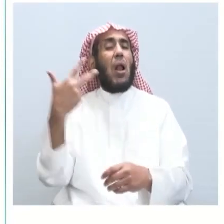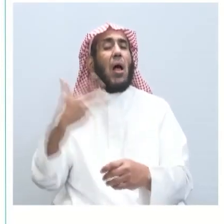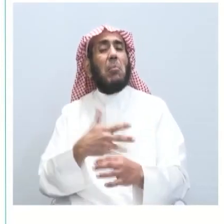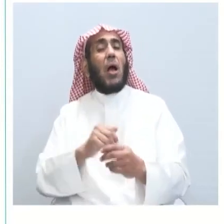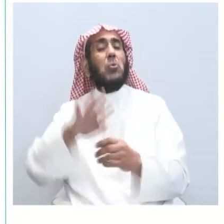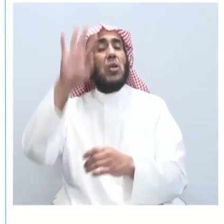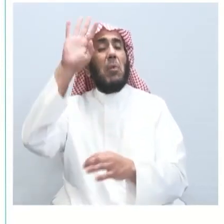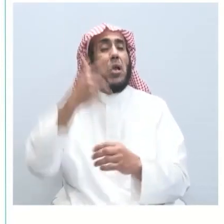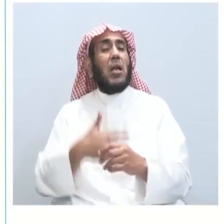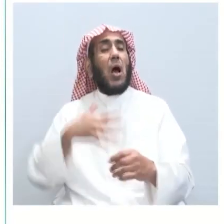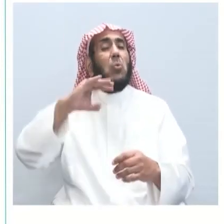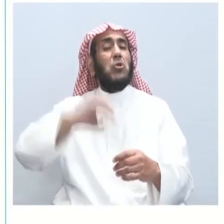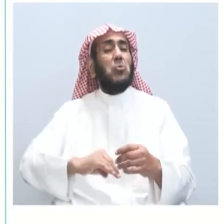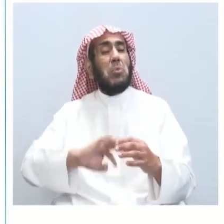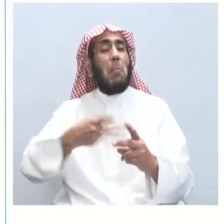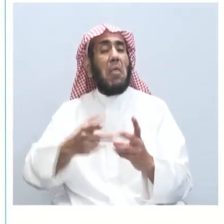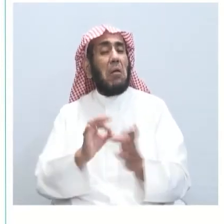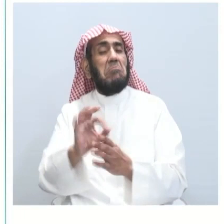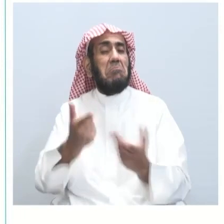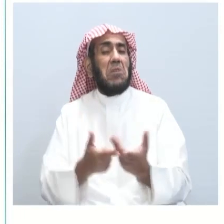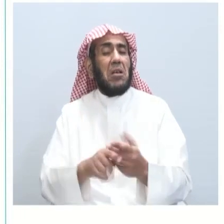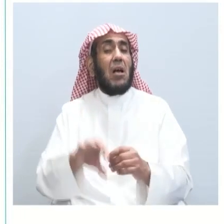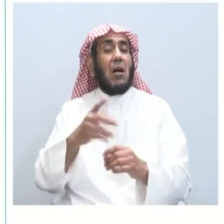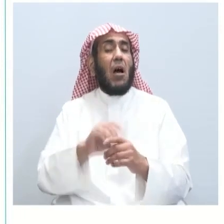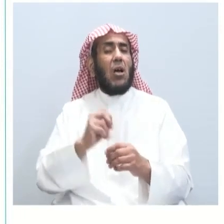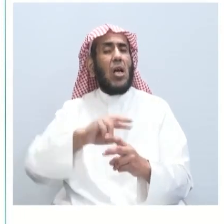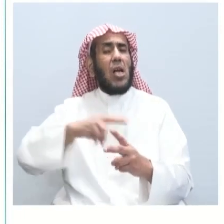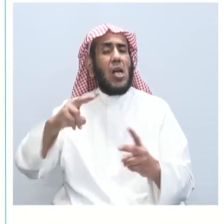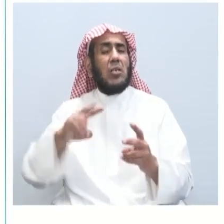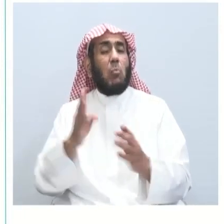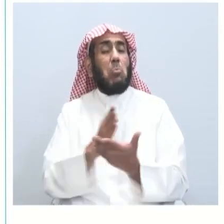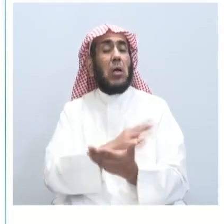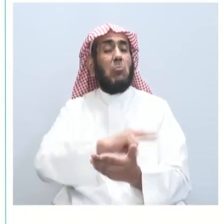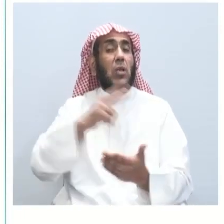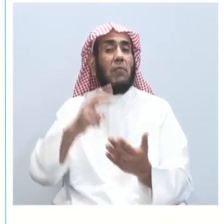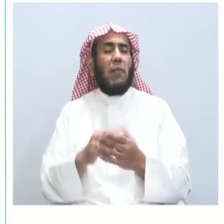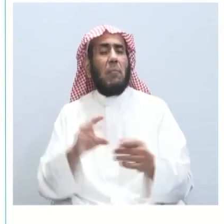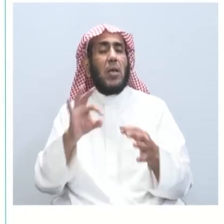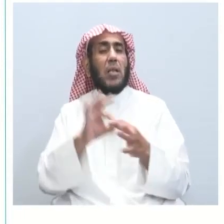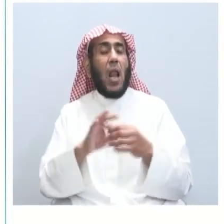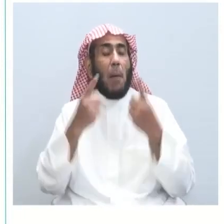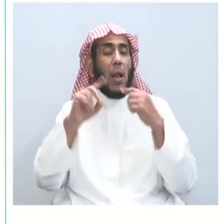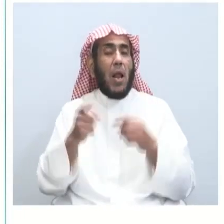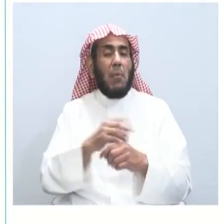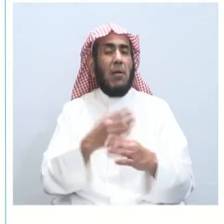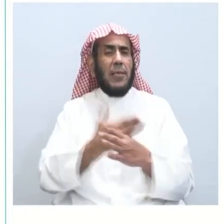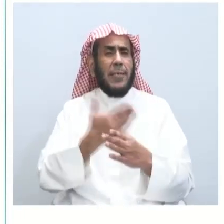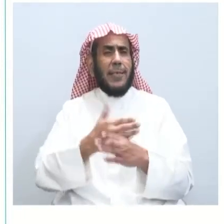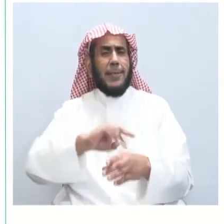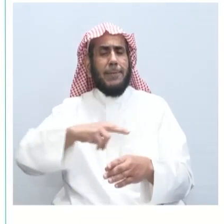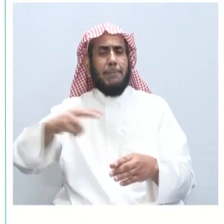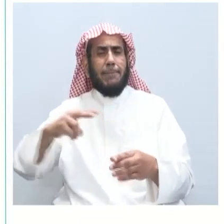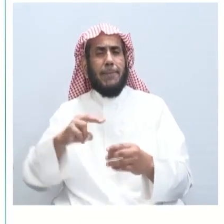الشماليه او الجنوبيه هنالك خصائص او انماط مختلفه بينهم فيما يتعلق في الحياه اليوميه بسبب اختلاف